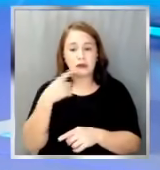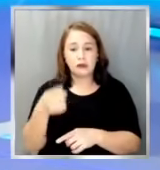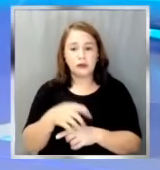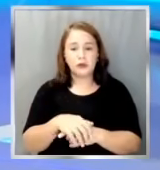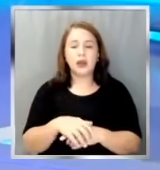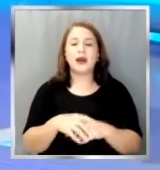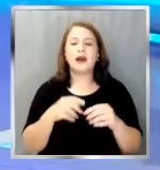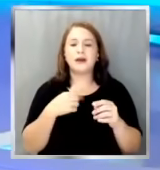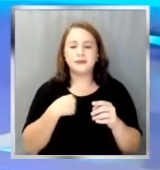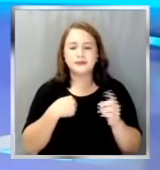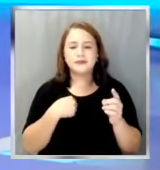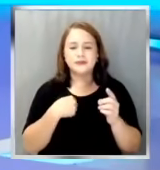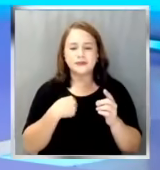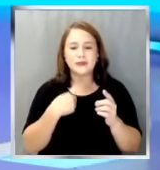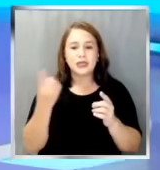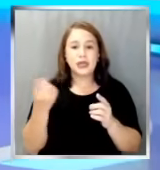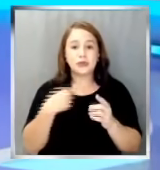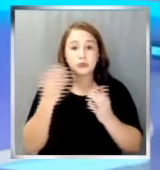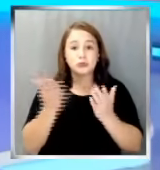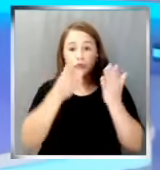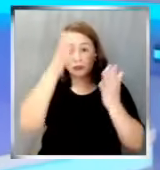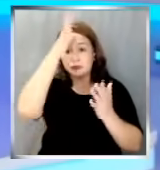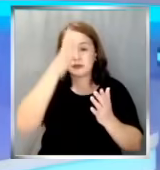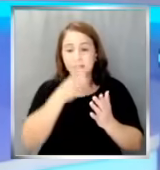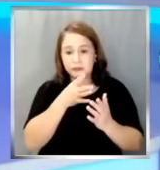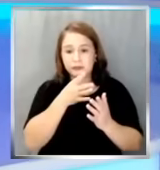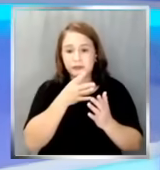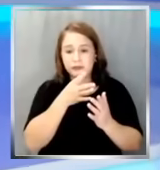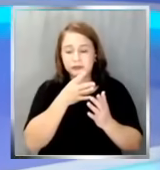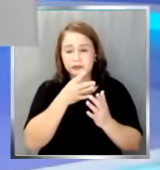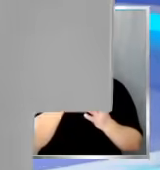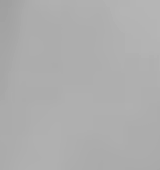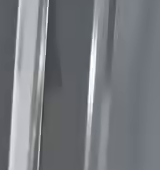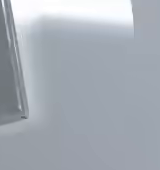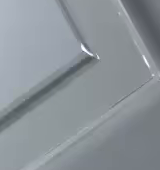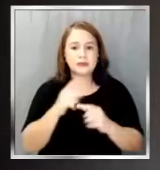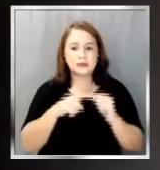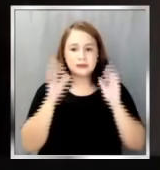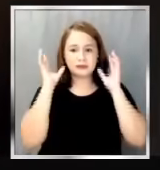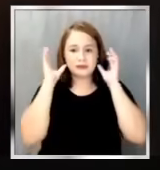magulang sa GMA Kapuso Foundation. Tunghayan po ninyo.